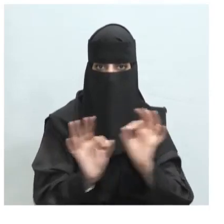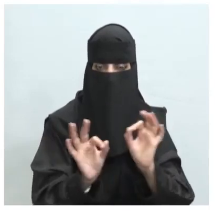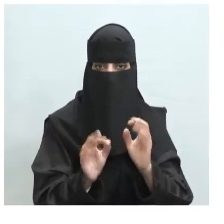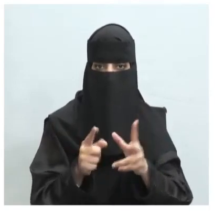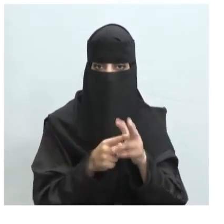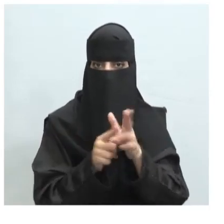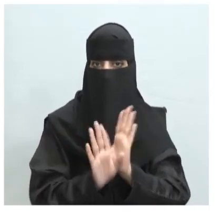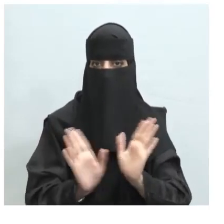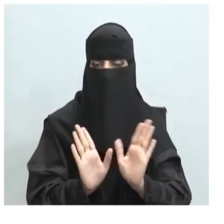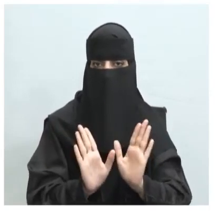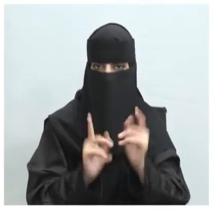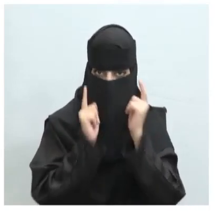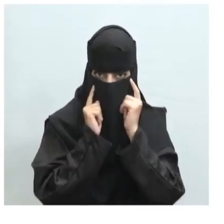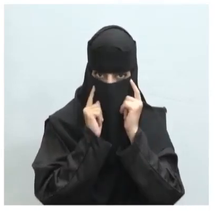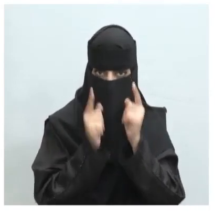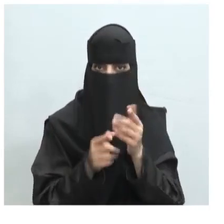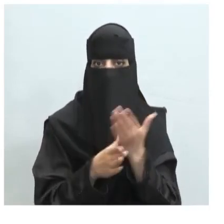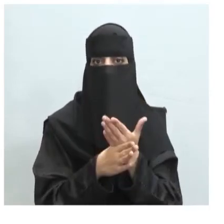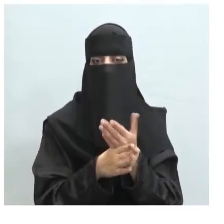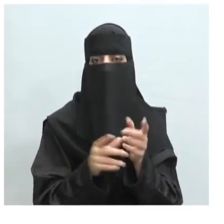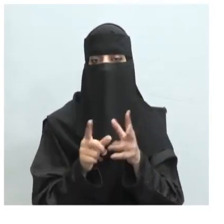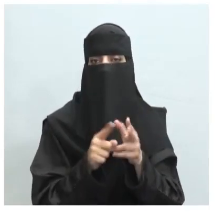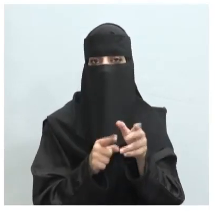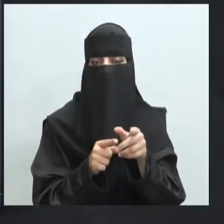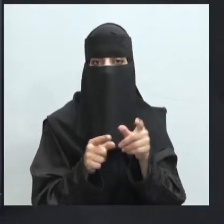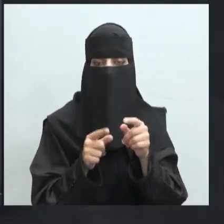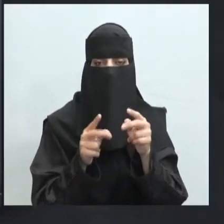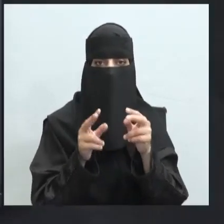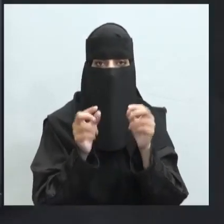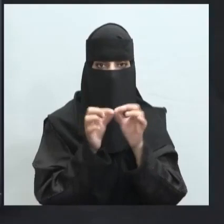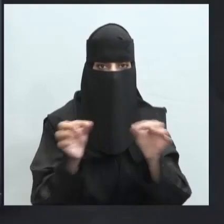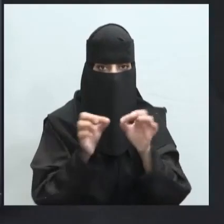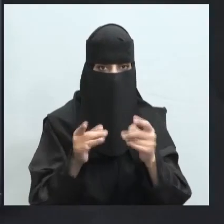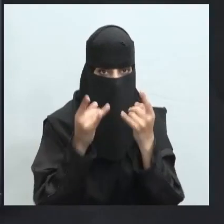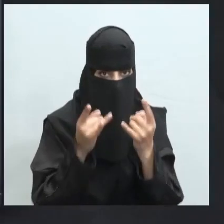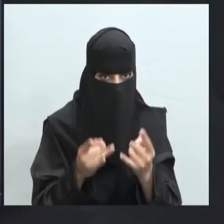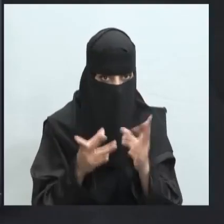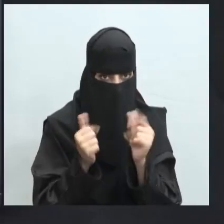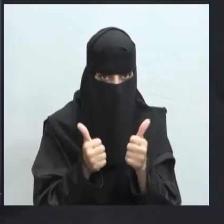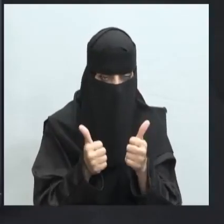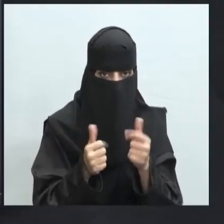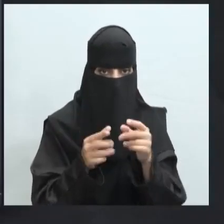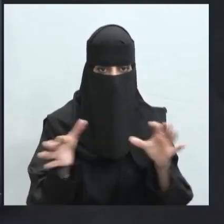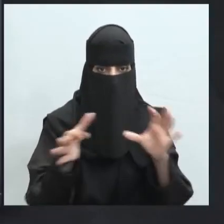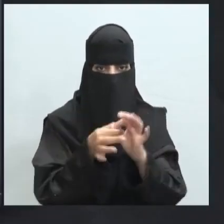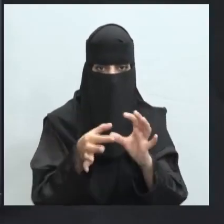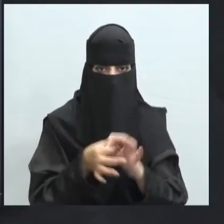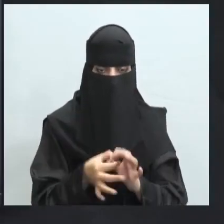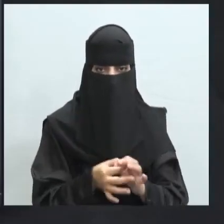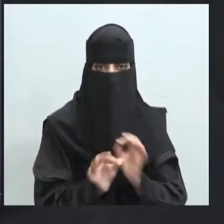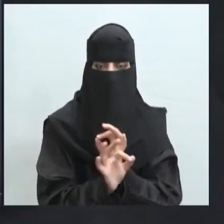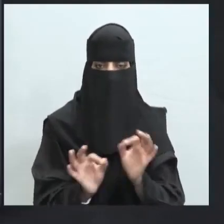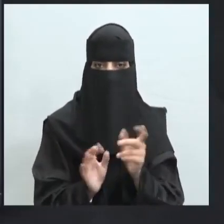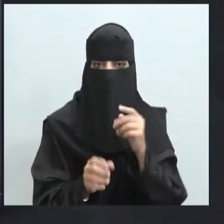بها قطع في هذه الاسلاك لابد ان تكون الاسلاك جيده وان يكون هنالك توصيل في هذه الدائره